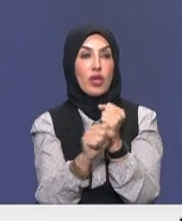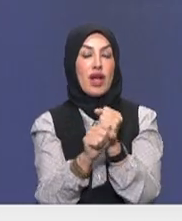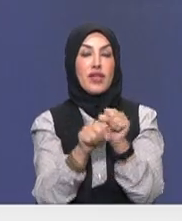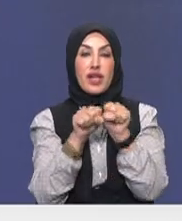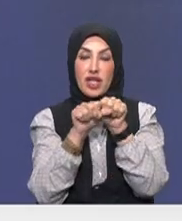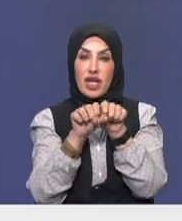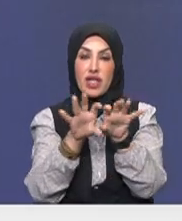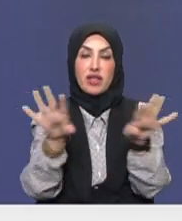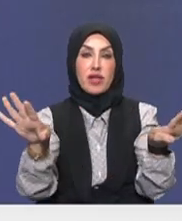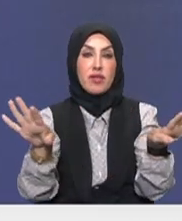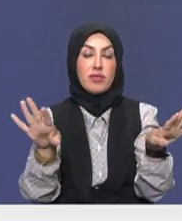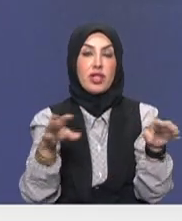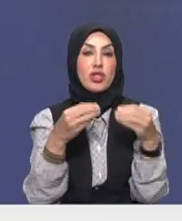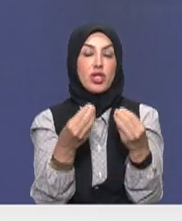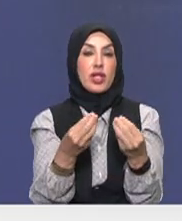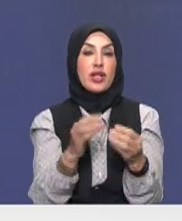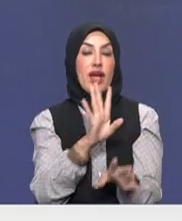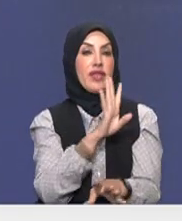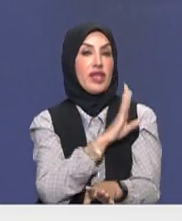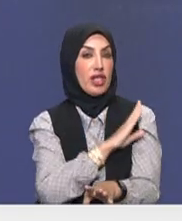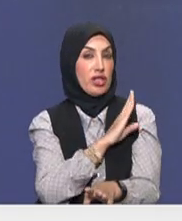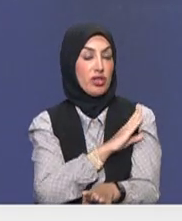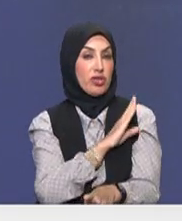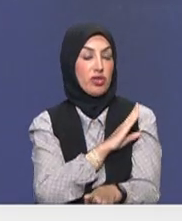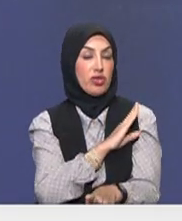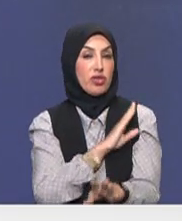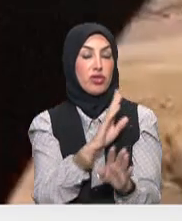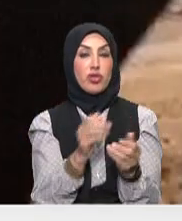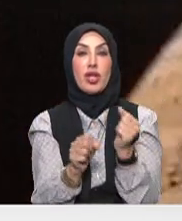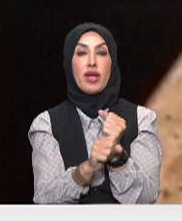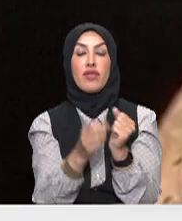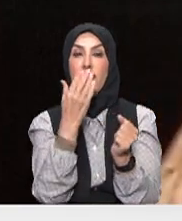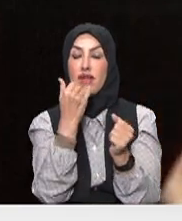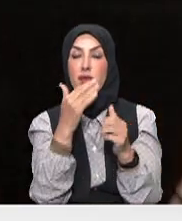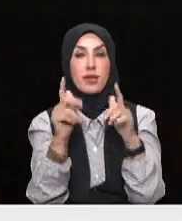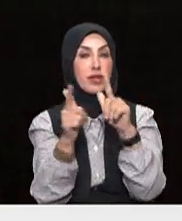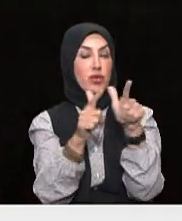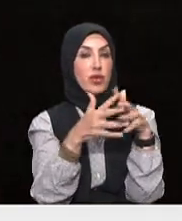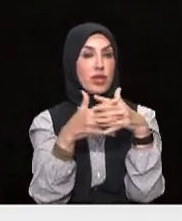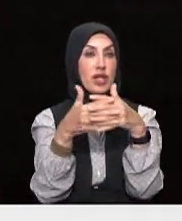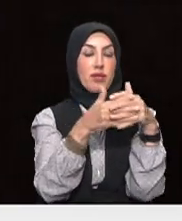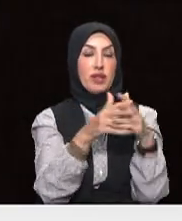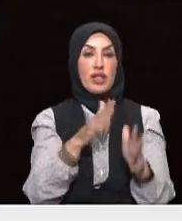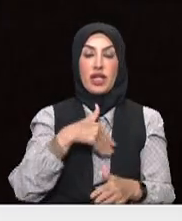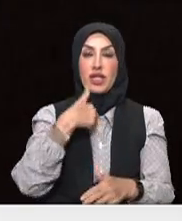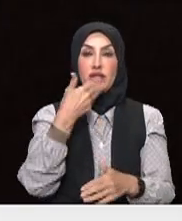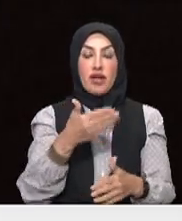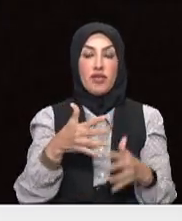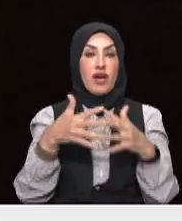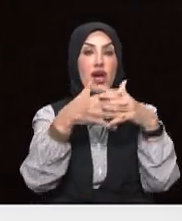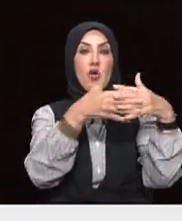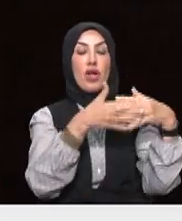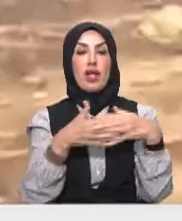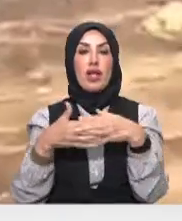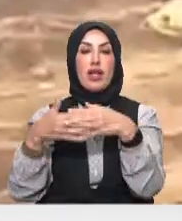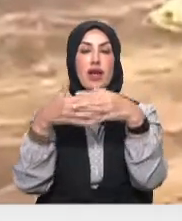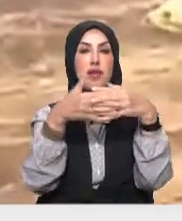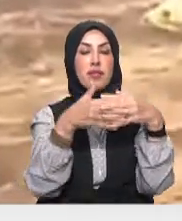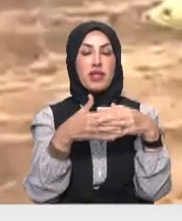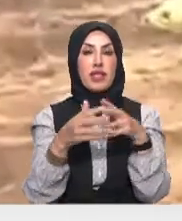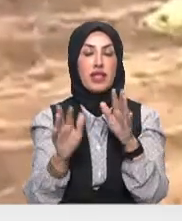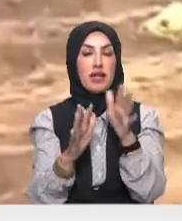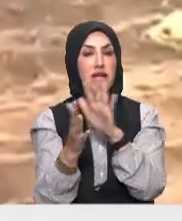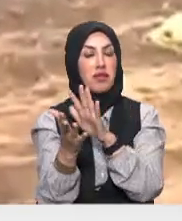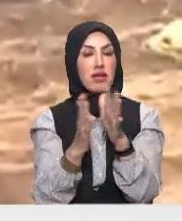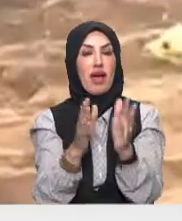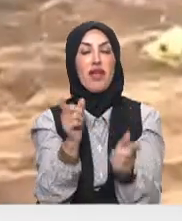قوات لحفظ السلام دون مشاركه القوات الامريكيه غير ان التفاؤل الامريكي باحياء الصفقه سرعان ما يتلاشى على ايقاع